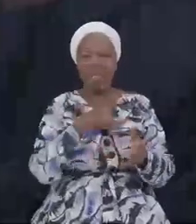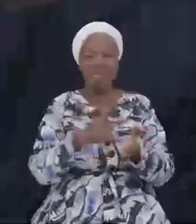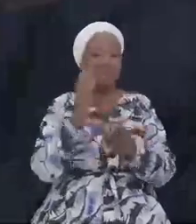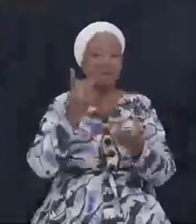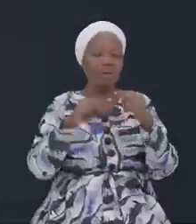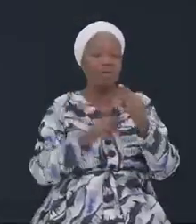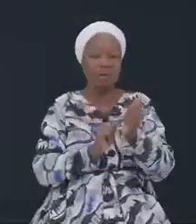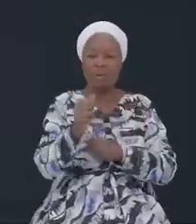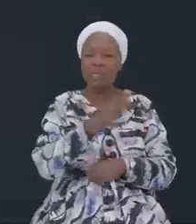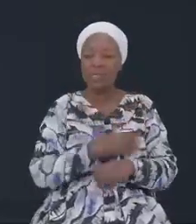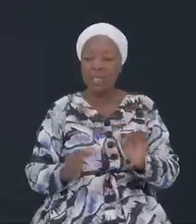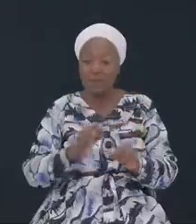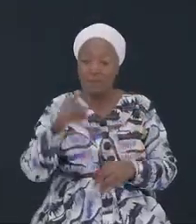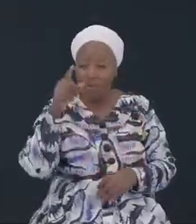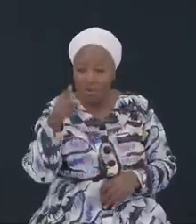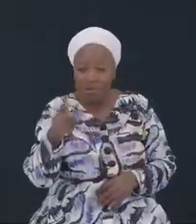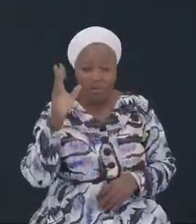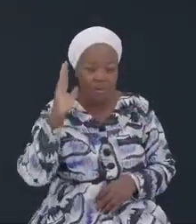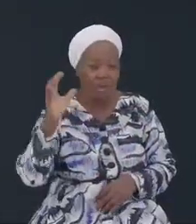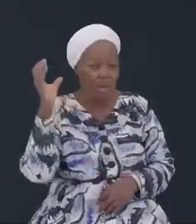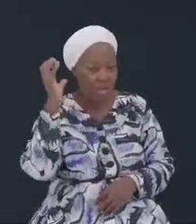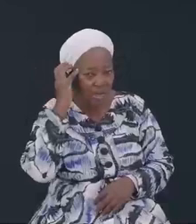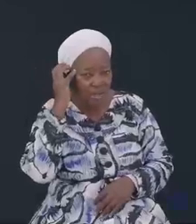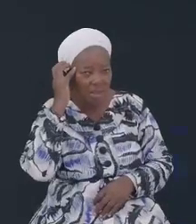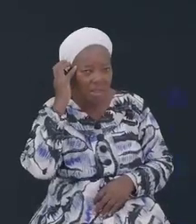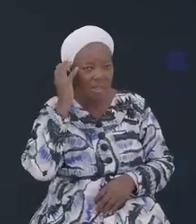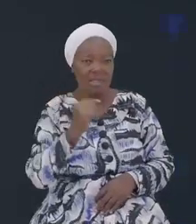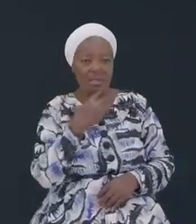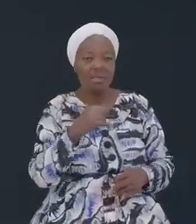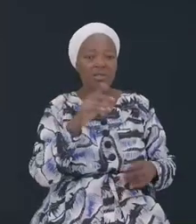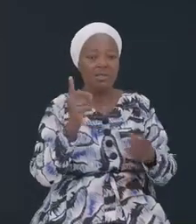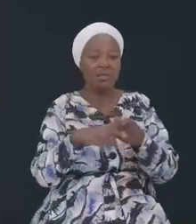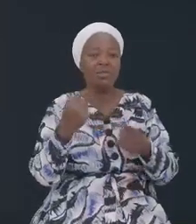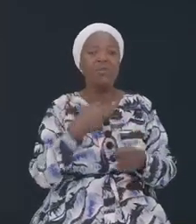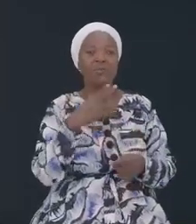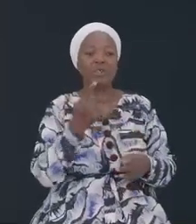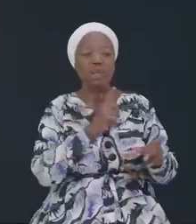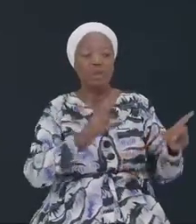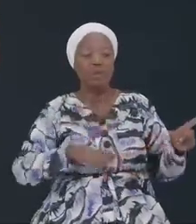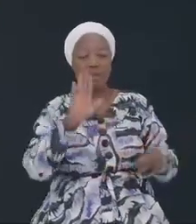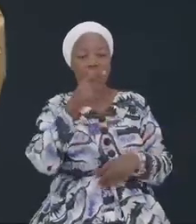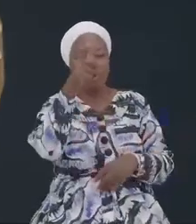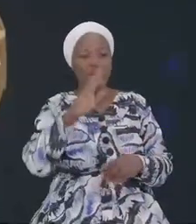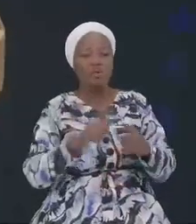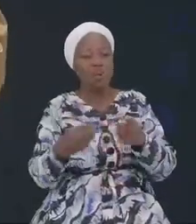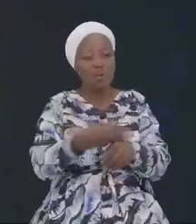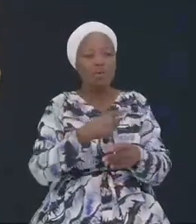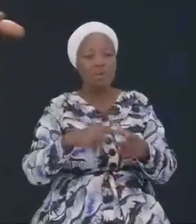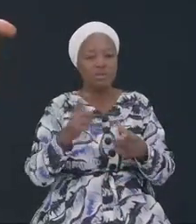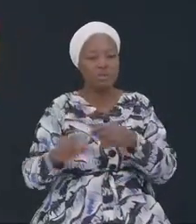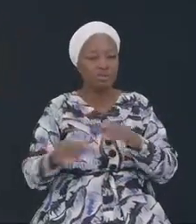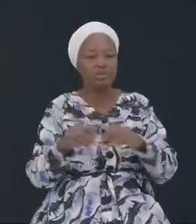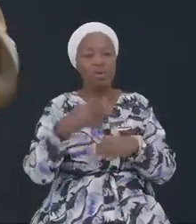tu obéis à la voix de l'Éternel ton Dieu, en observant et en mettant en pratique tous